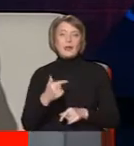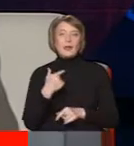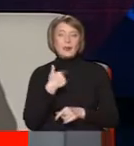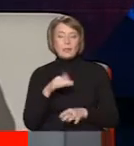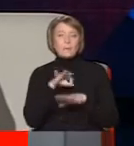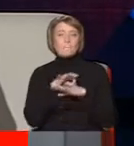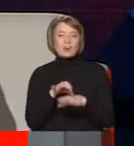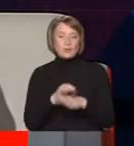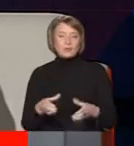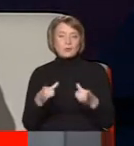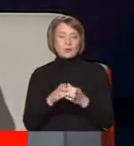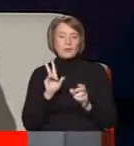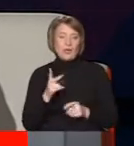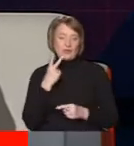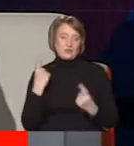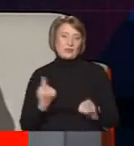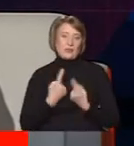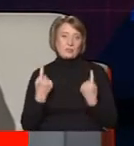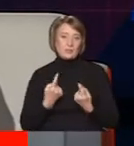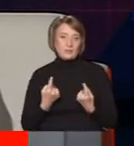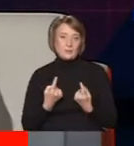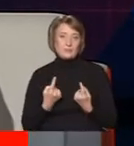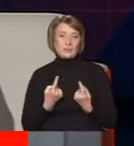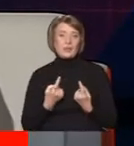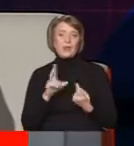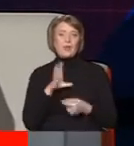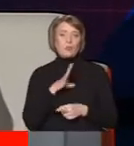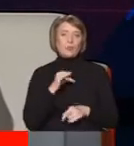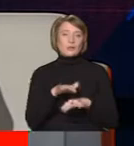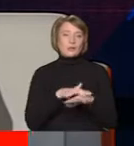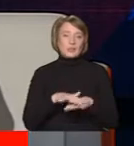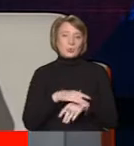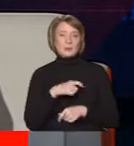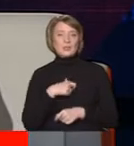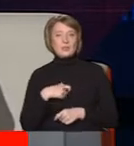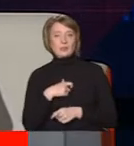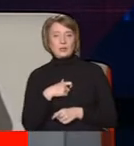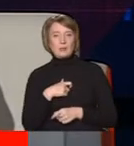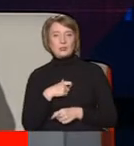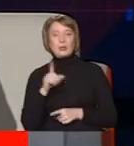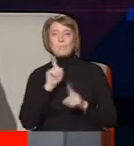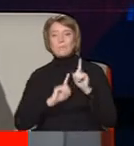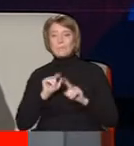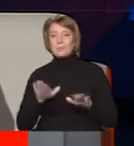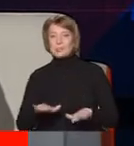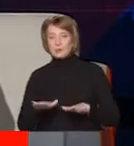кампанію, значить, так як завжди я поводив кампанію, виборчу кампанію, коли був народним депутатом, і раніше, коли я балотувався на міську раду і став міським депутатом, завжди ми